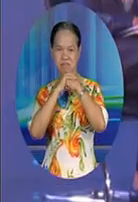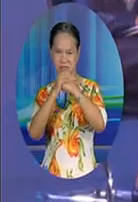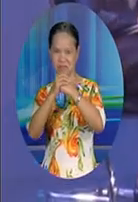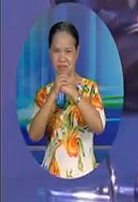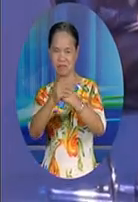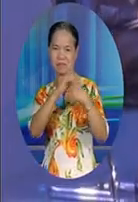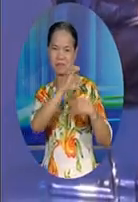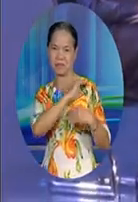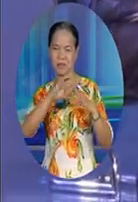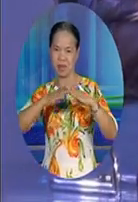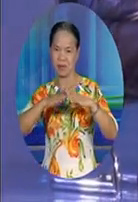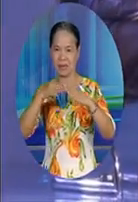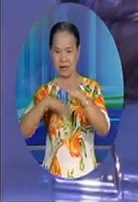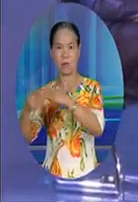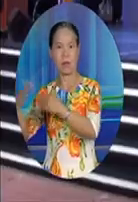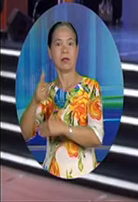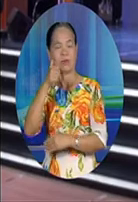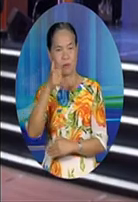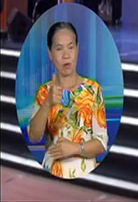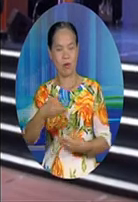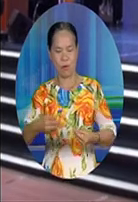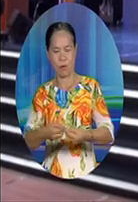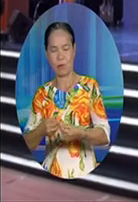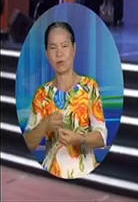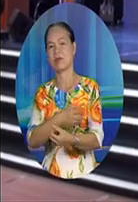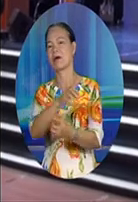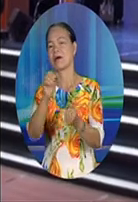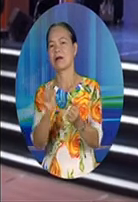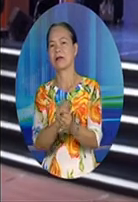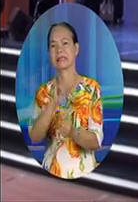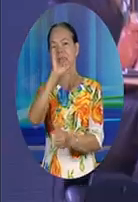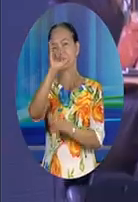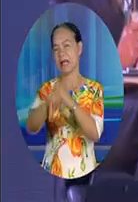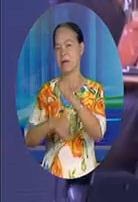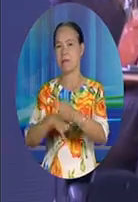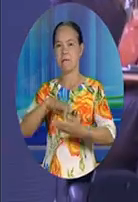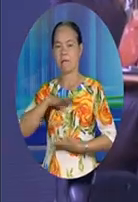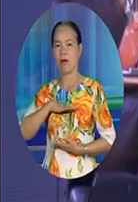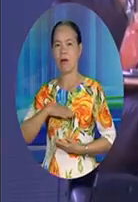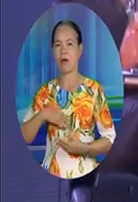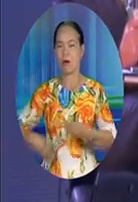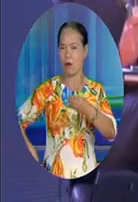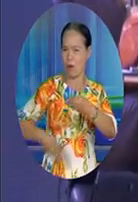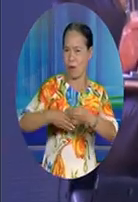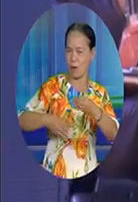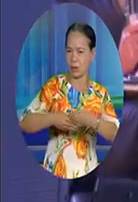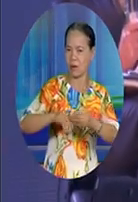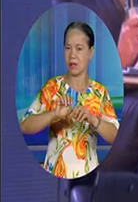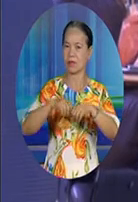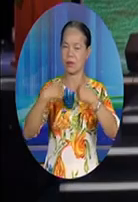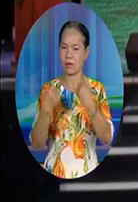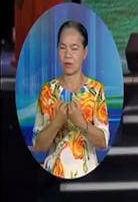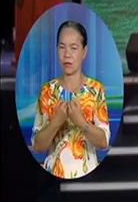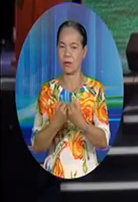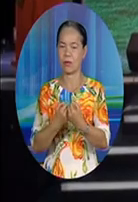tiêu biểu trong và ngoài nước có thành tích tốt, có đóng góp cho xã hội, qua 6 năm, giải thưởng đã nhận được sự ủng hộ rất lớn từ các tổ chức, hiệp